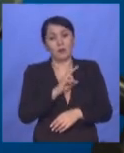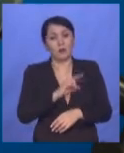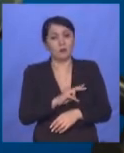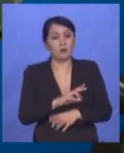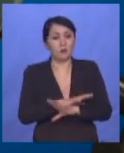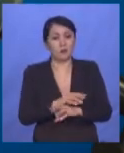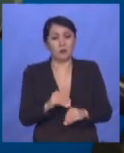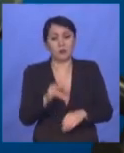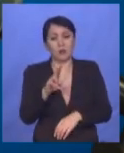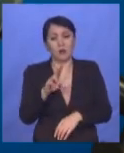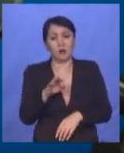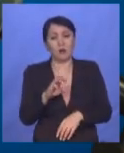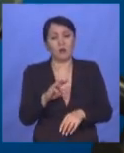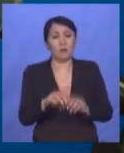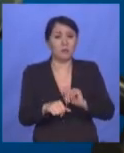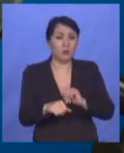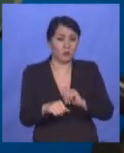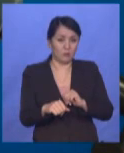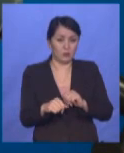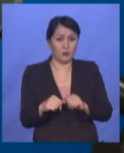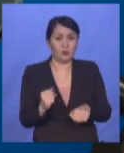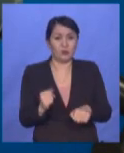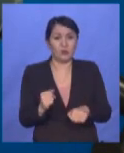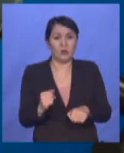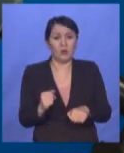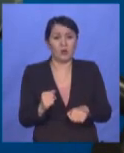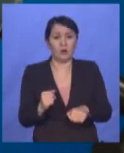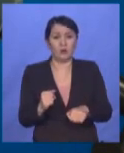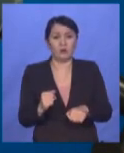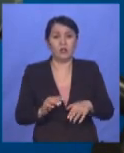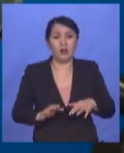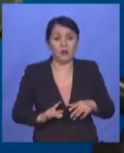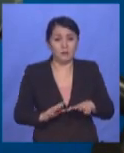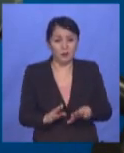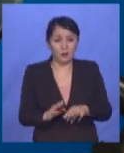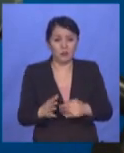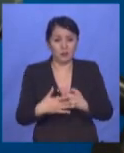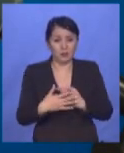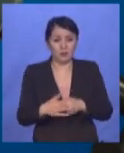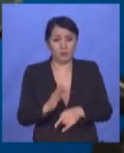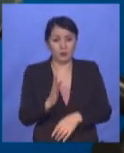жүргізбей-ақ әкімшілік құқық бұзушылық туралы іс бойынша іс жүргізу қозғайды.